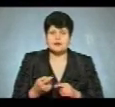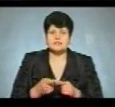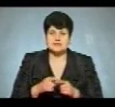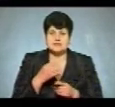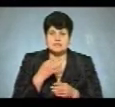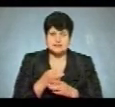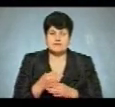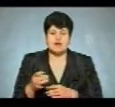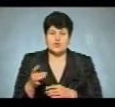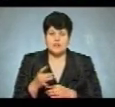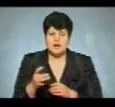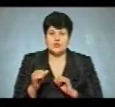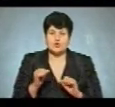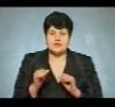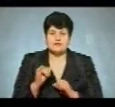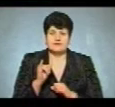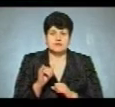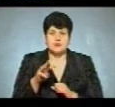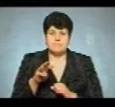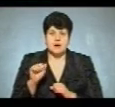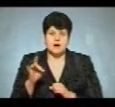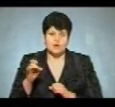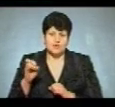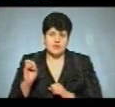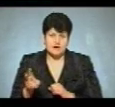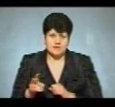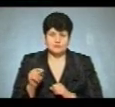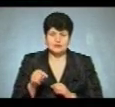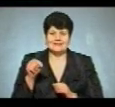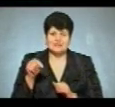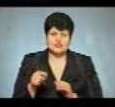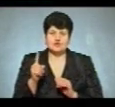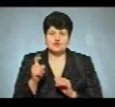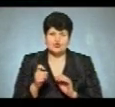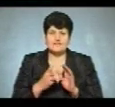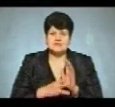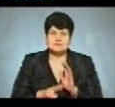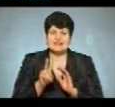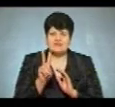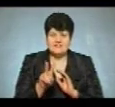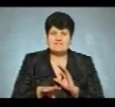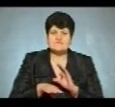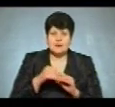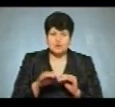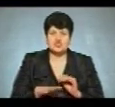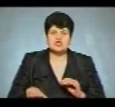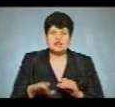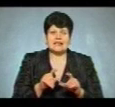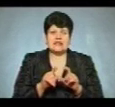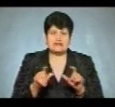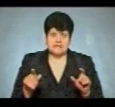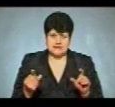координатор громадянської мережі «Опора» Іван Маруняк. Діятиме 1182 виборчі дільниці. «Опора з 1